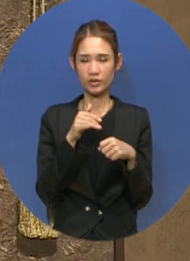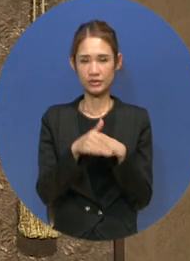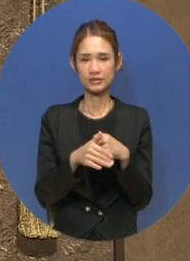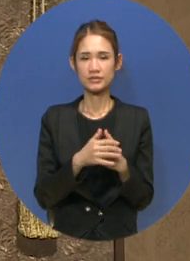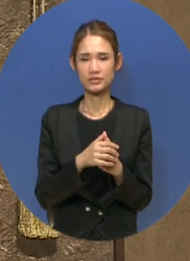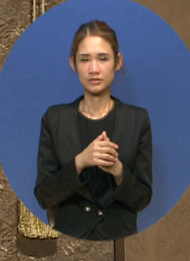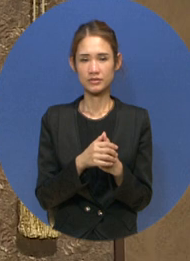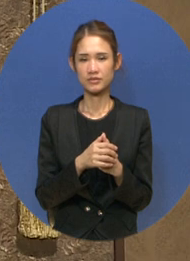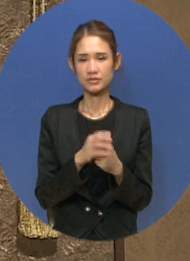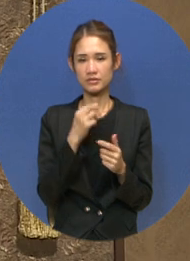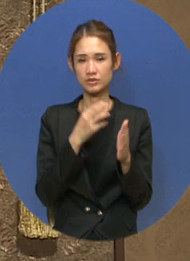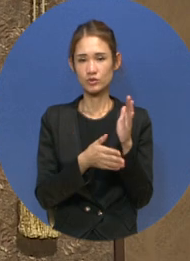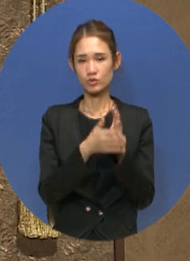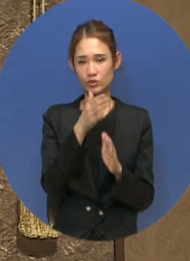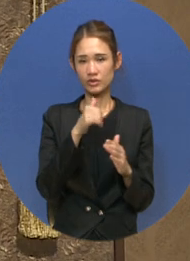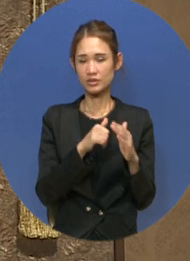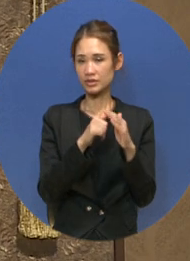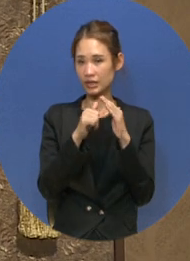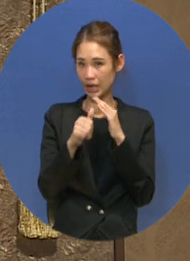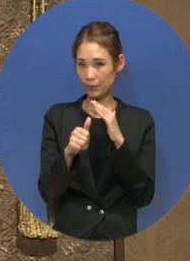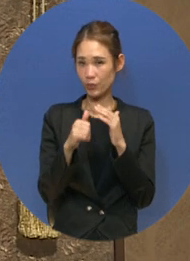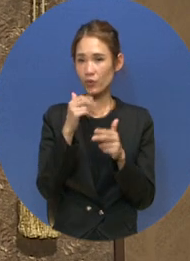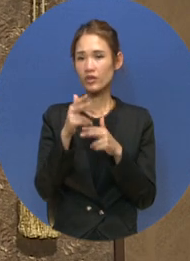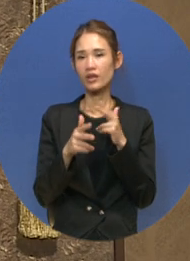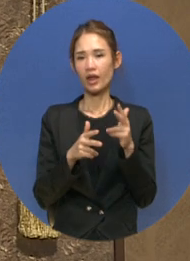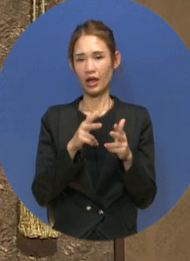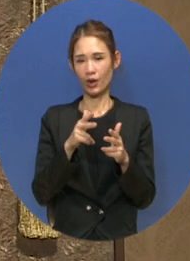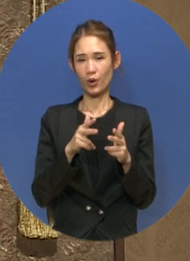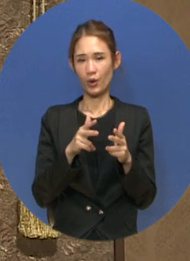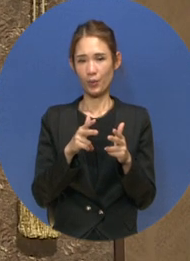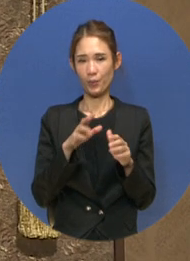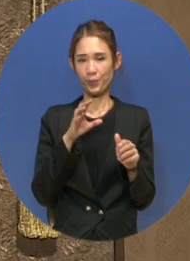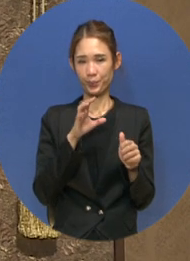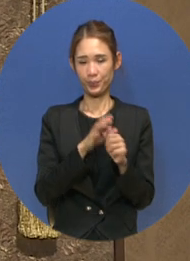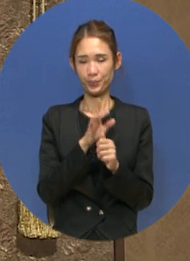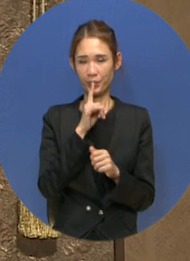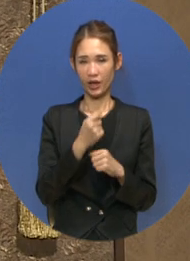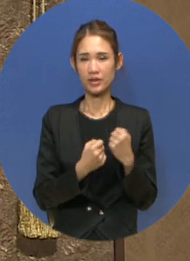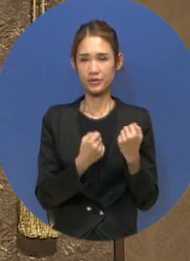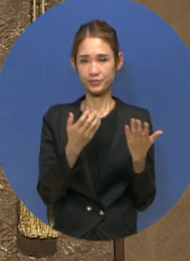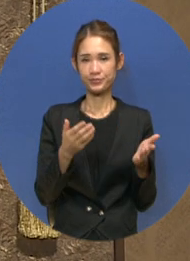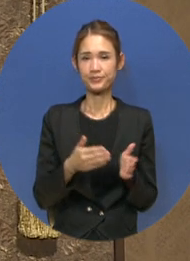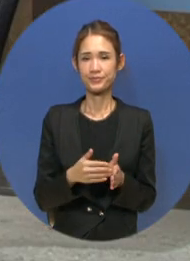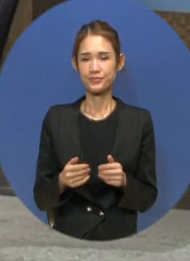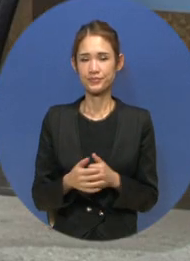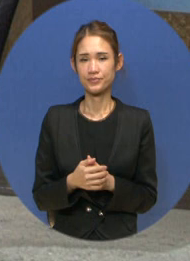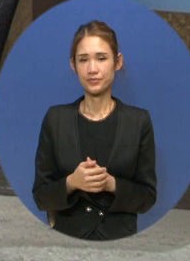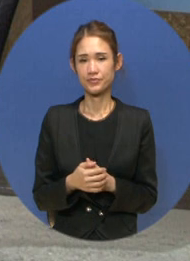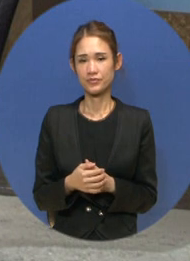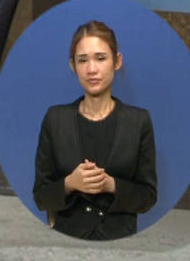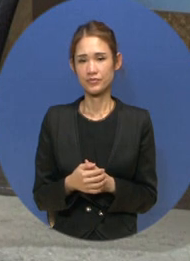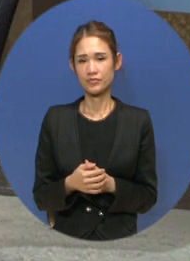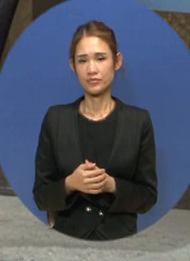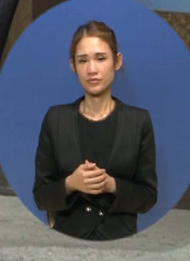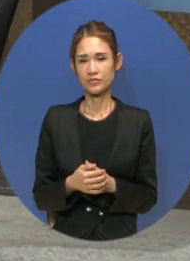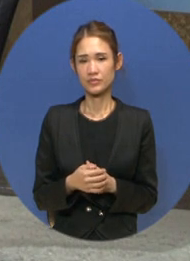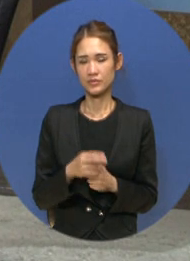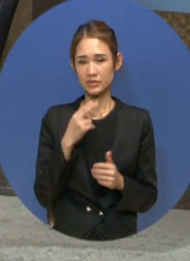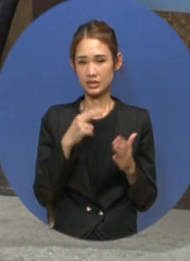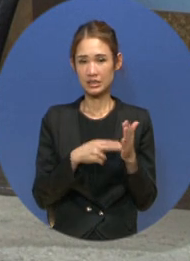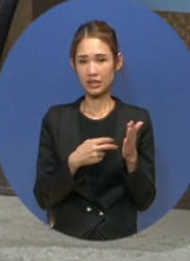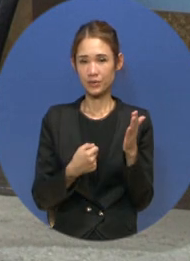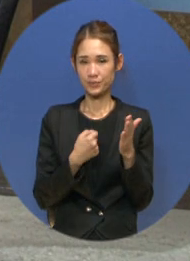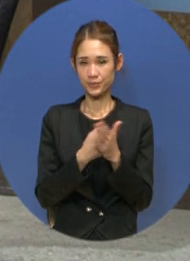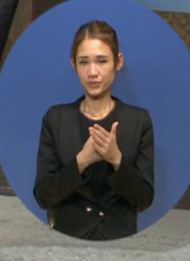때문에 서울시의 대표적인 사업으로 자리매김되고 있다 이렇게 얘기할 수 있습니다. 네. 그런데 끝에 이 챌린지가 붙는